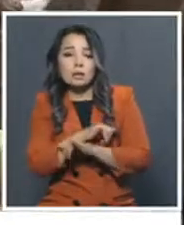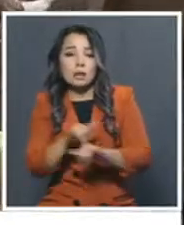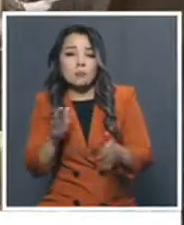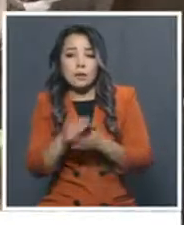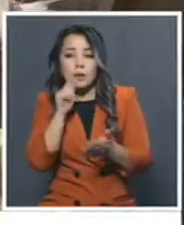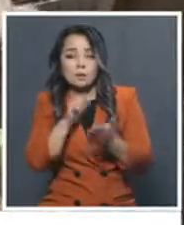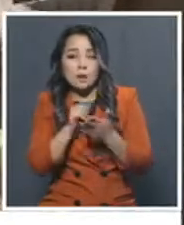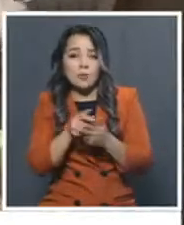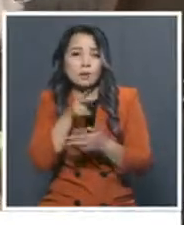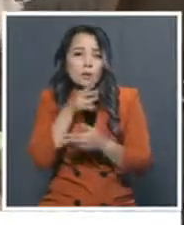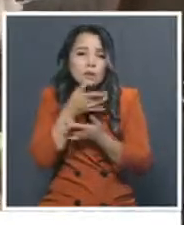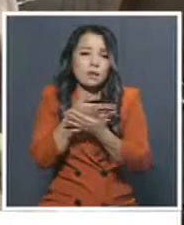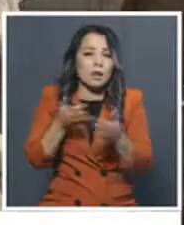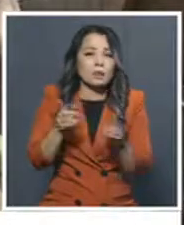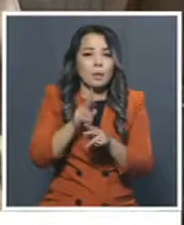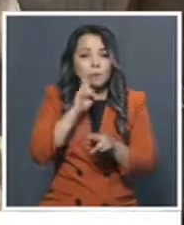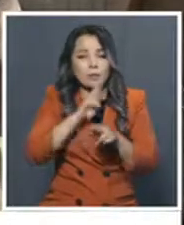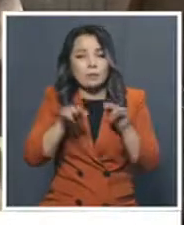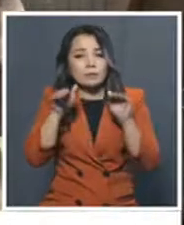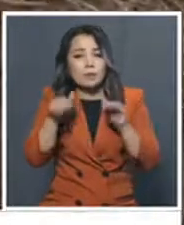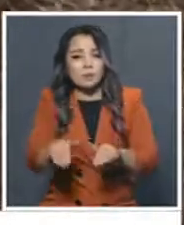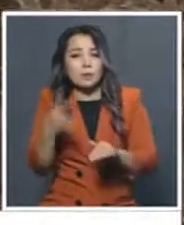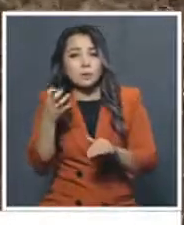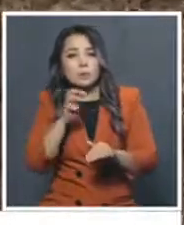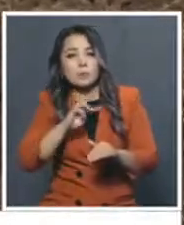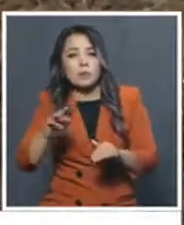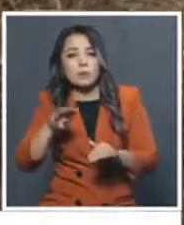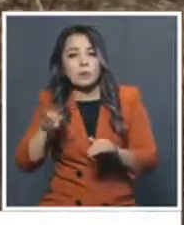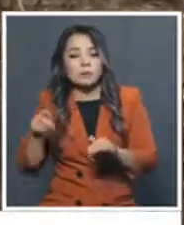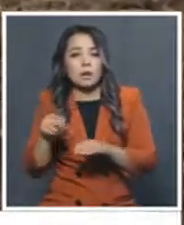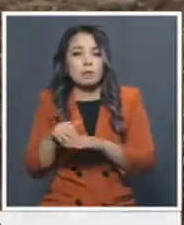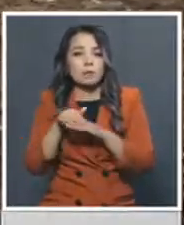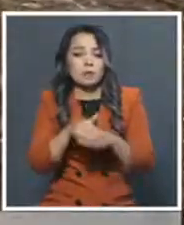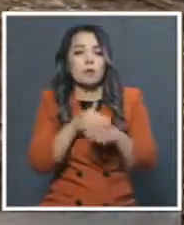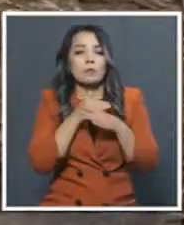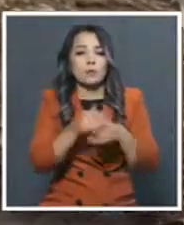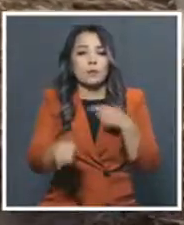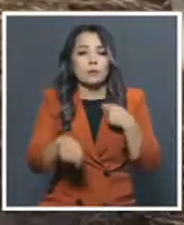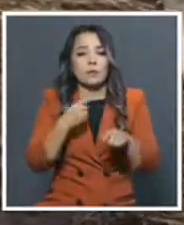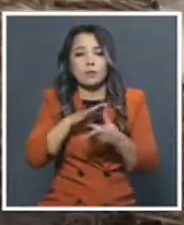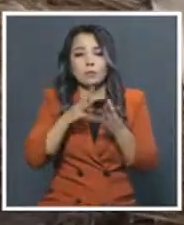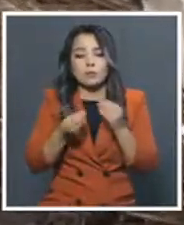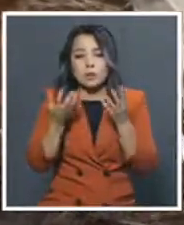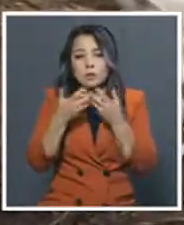шығынға батқан шаруалар иелеріне мемлекеттен 400 миллион теңге бөлінетін болды.